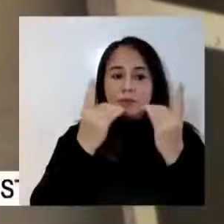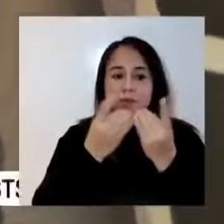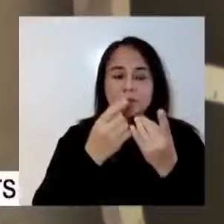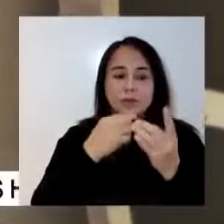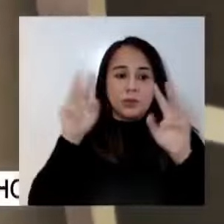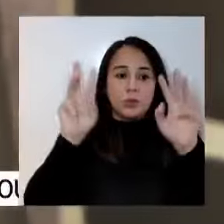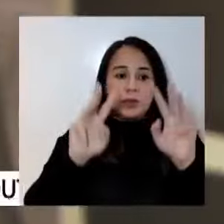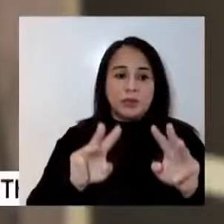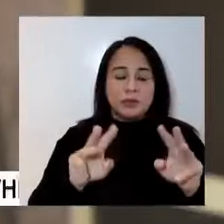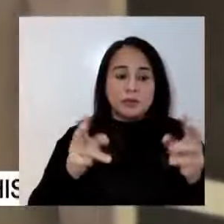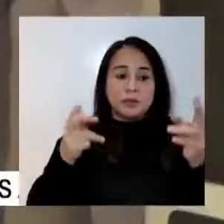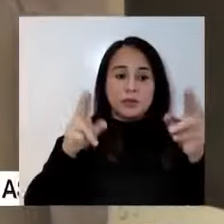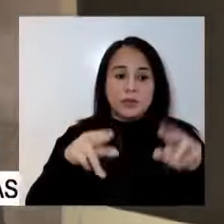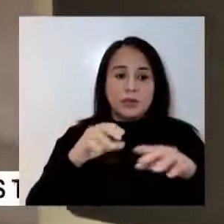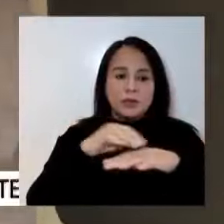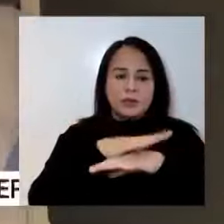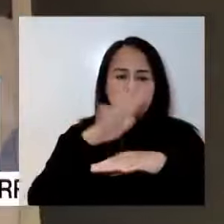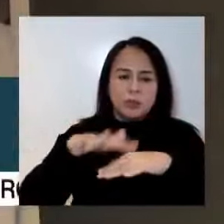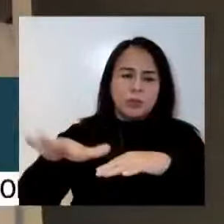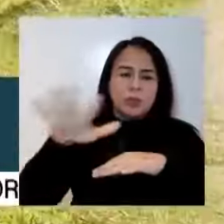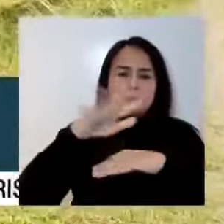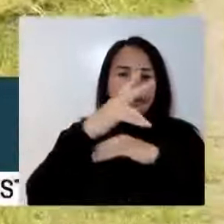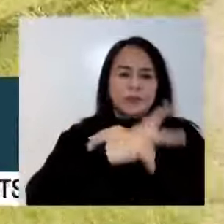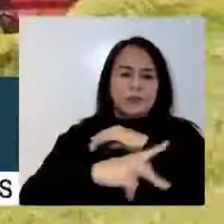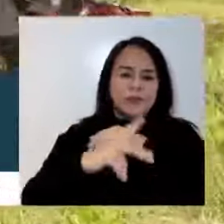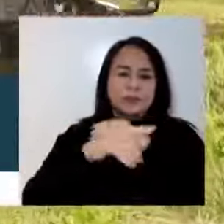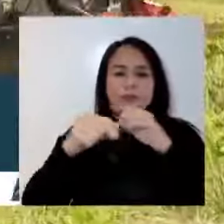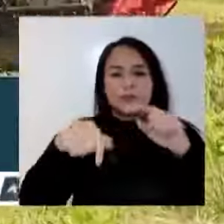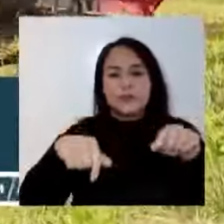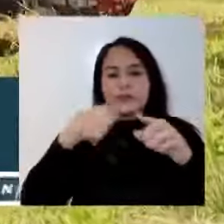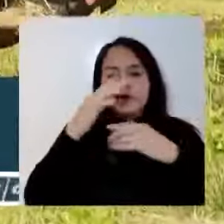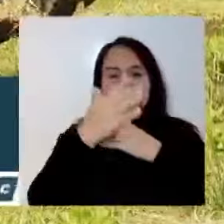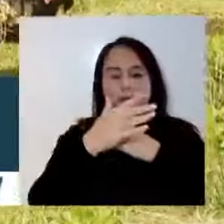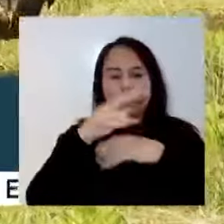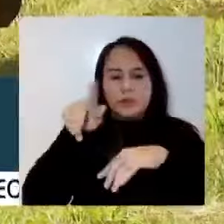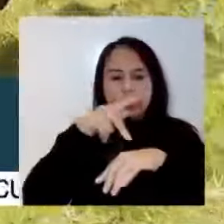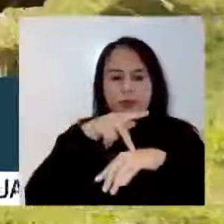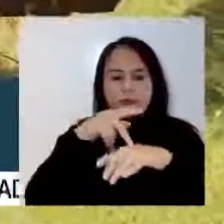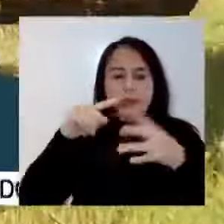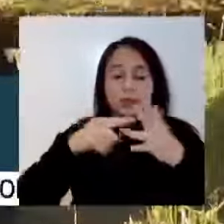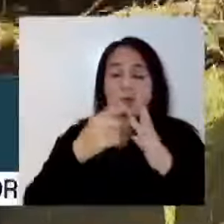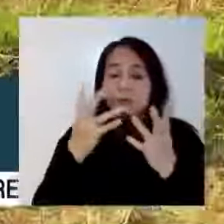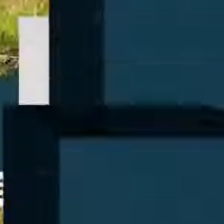event could affect almost all of the provinces of the country when it peaks in April.